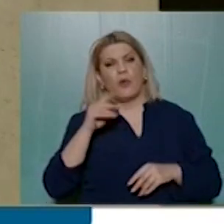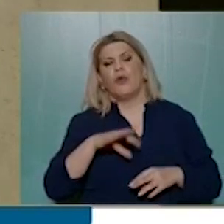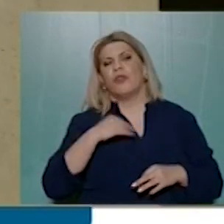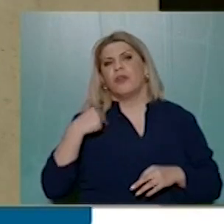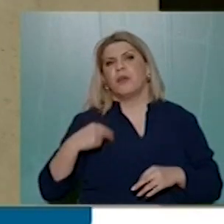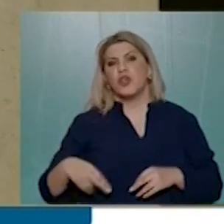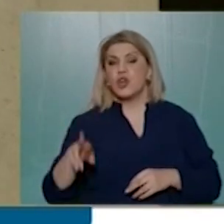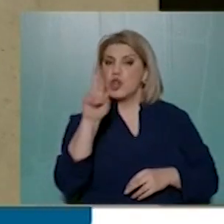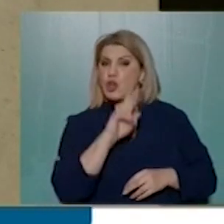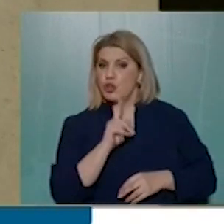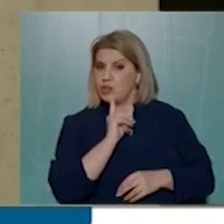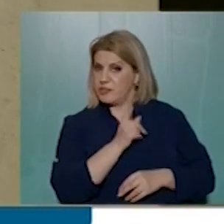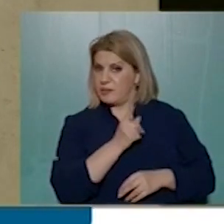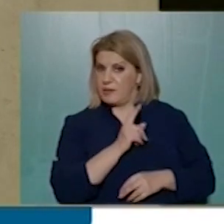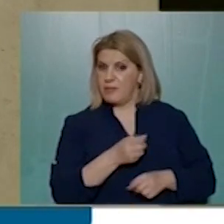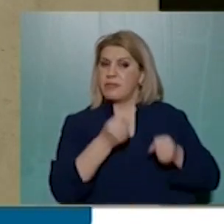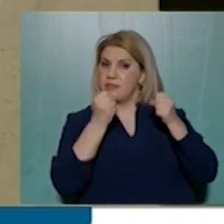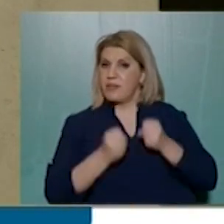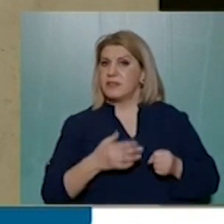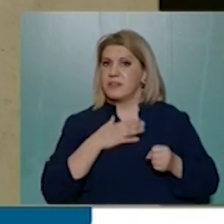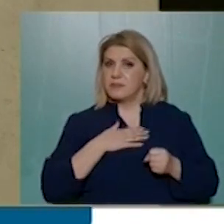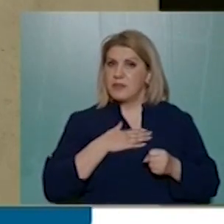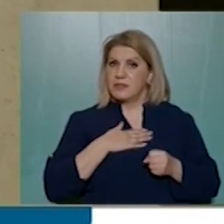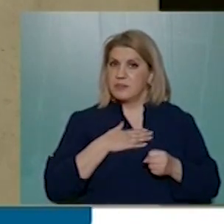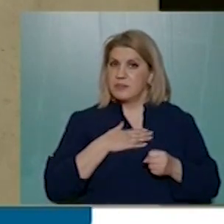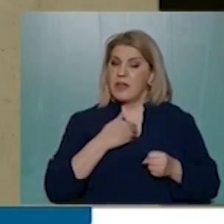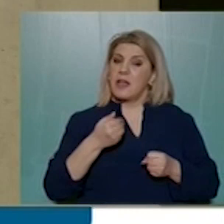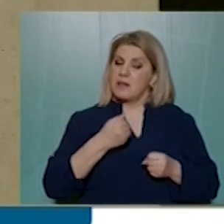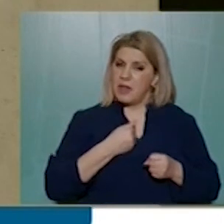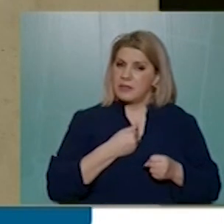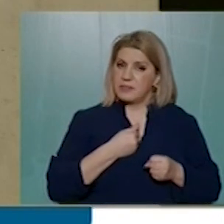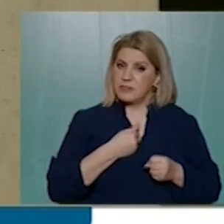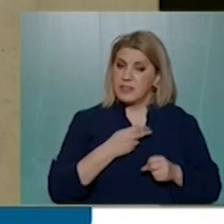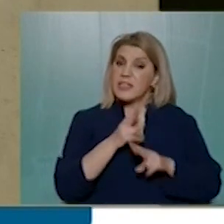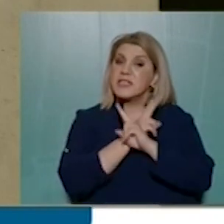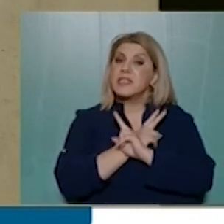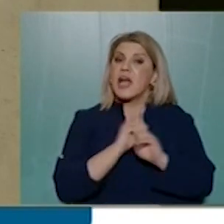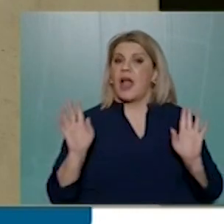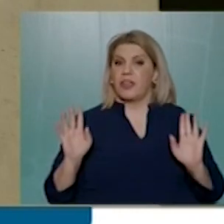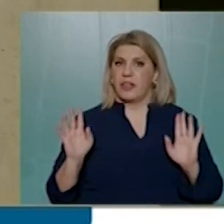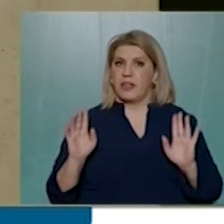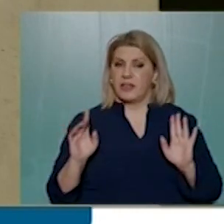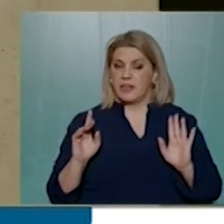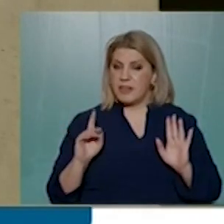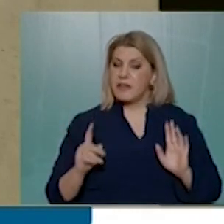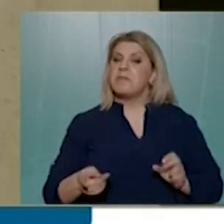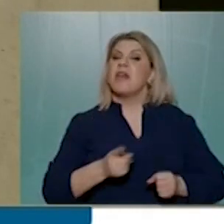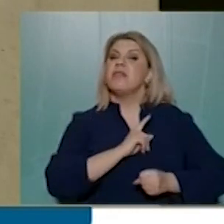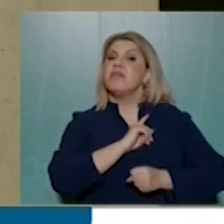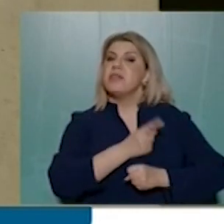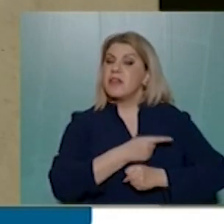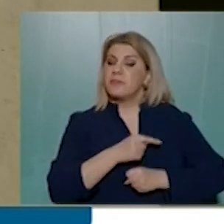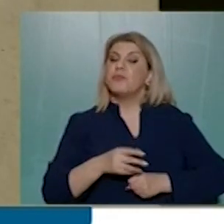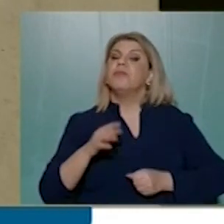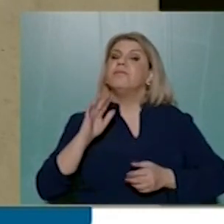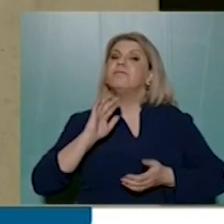για τη ρωσία που η θέση μας και εμάς εμάς είναι ξεκάθαρη ότι είναι μί ιμπεριαλιστική δύναμη που